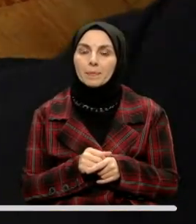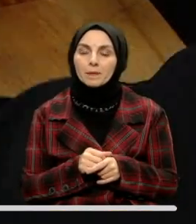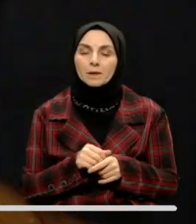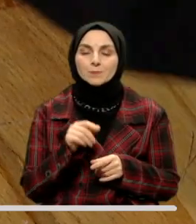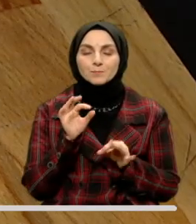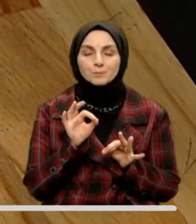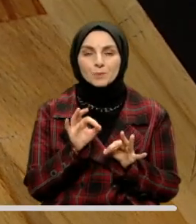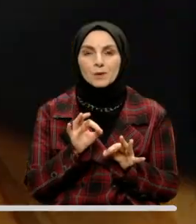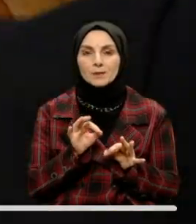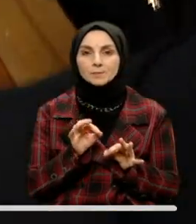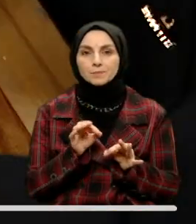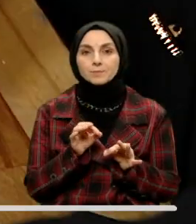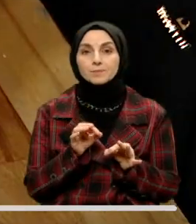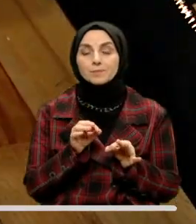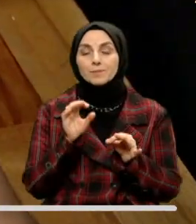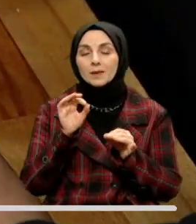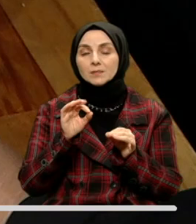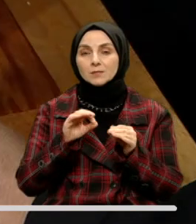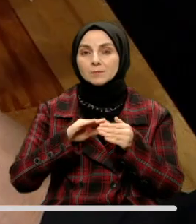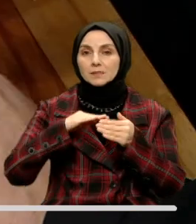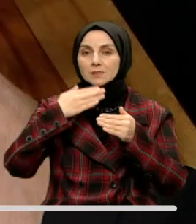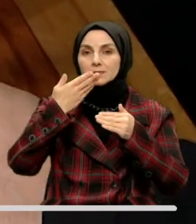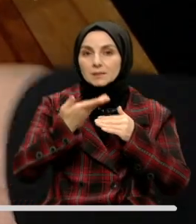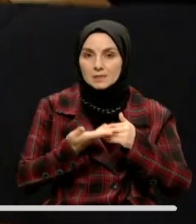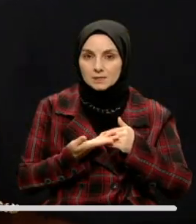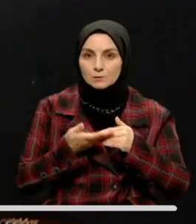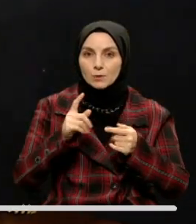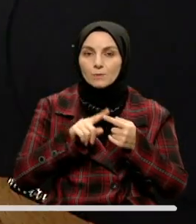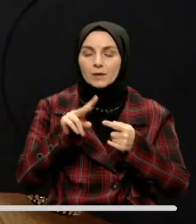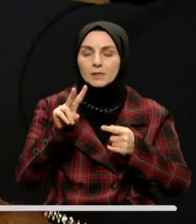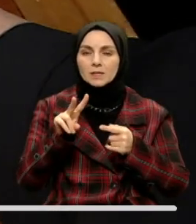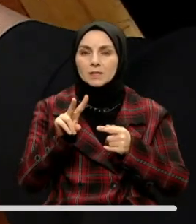İşte bu şekilde. Şimdi ters çeviriyorum ve şu iki uçtan katlıyorum.